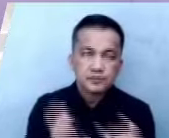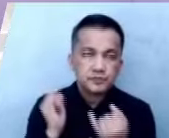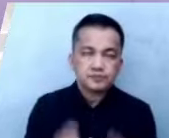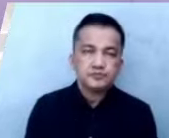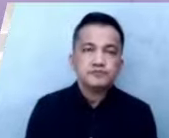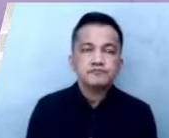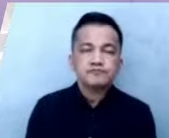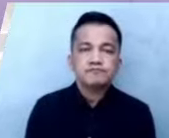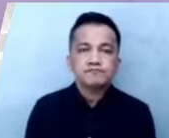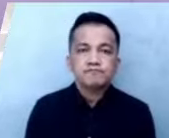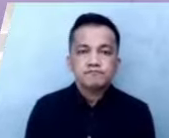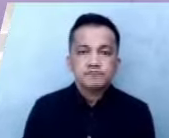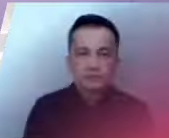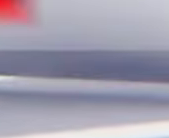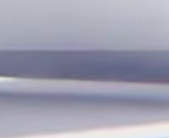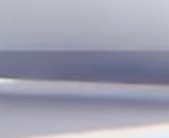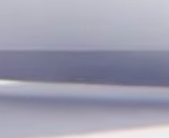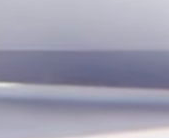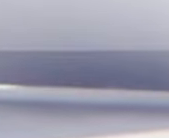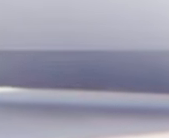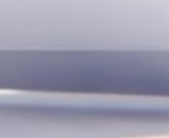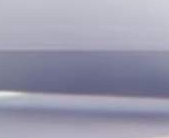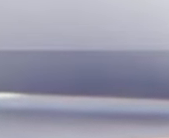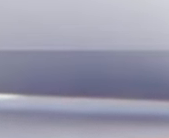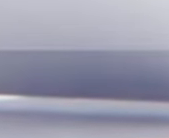Nakatutok si Bernadette Reyes.